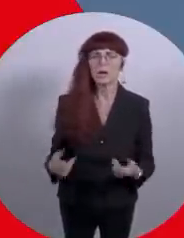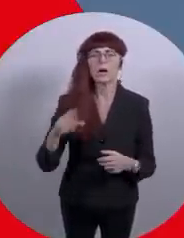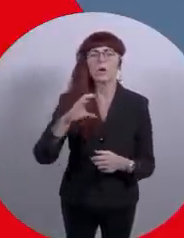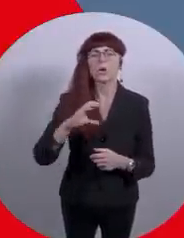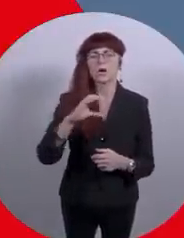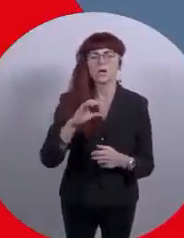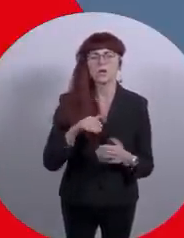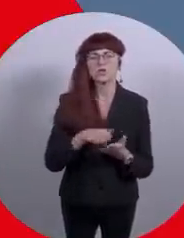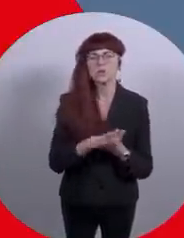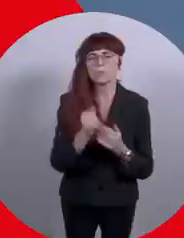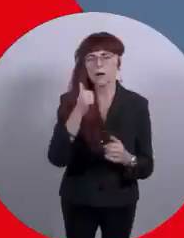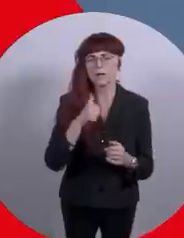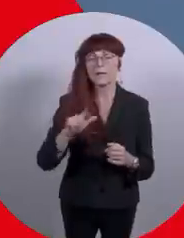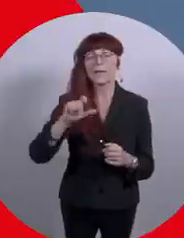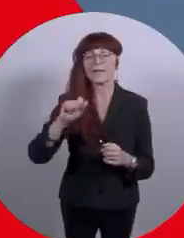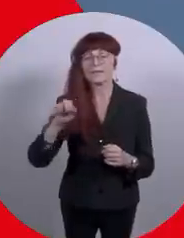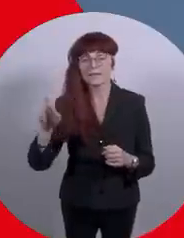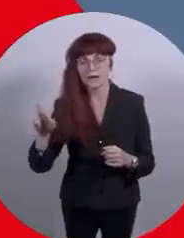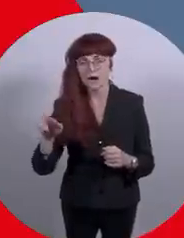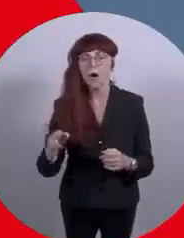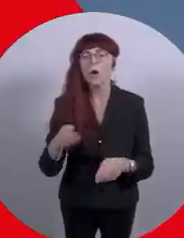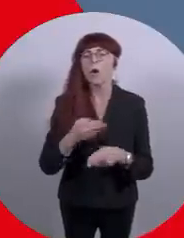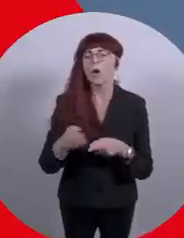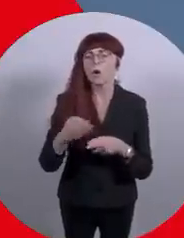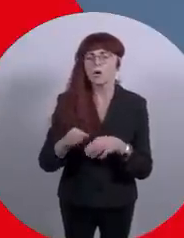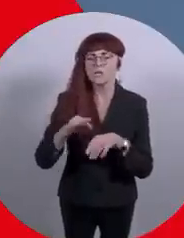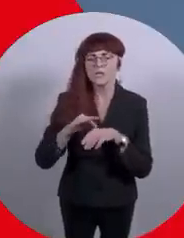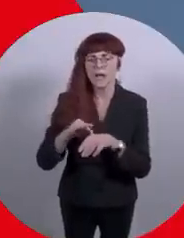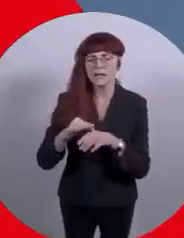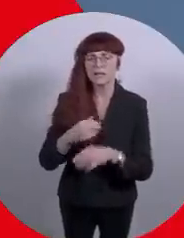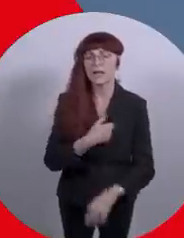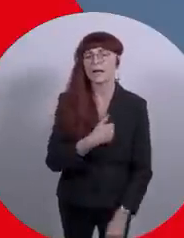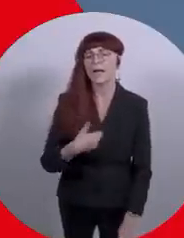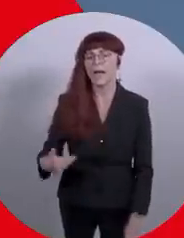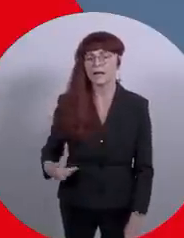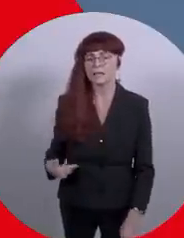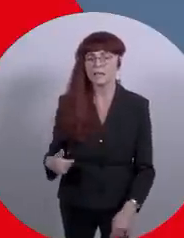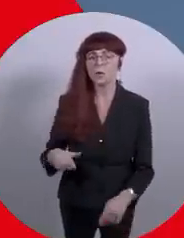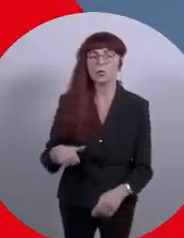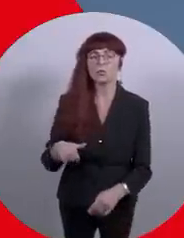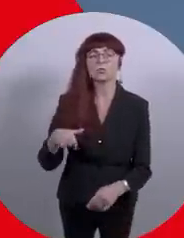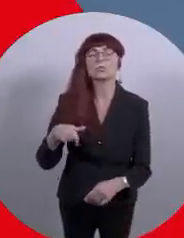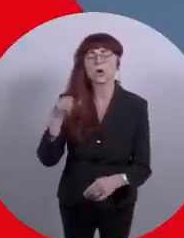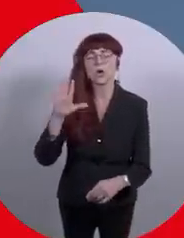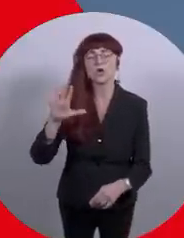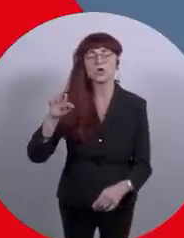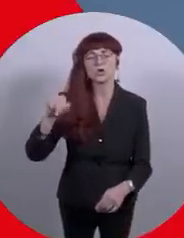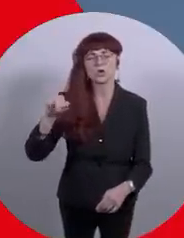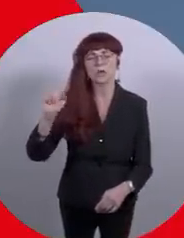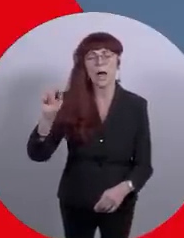Lindner Eva Maria Holzleitner peter Kaiser und Franz Schnabel unterwegs